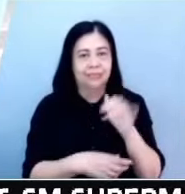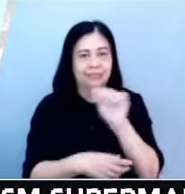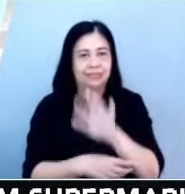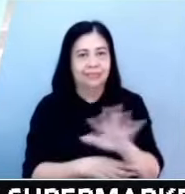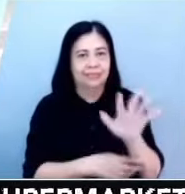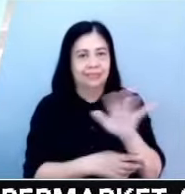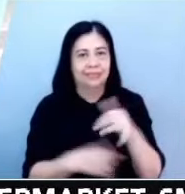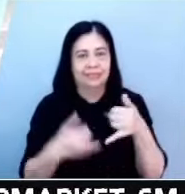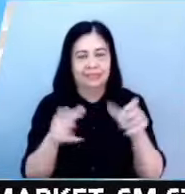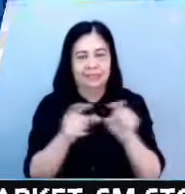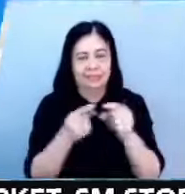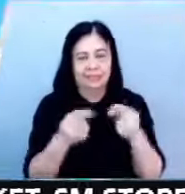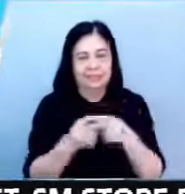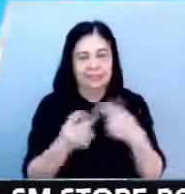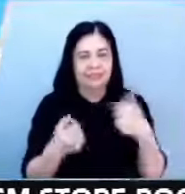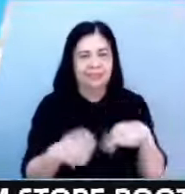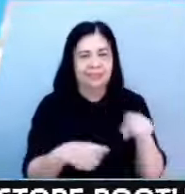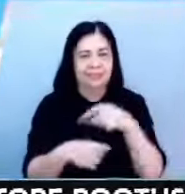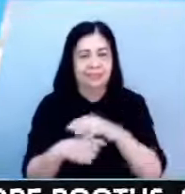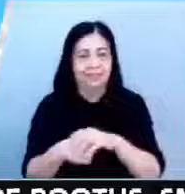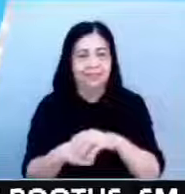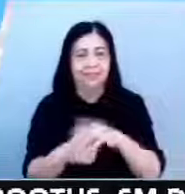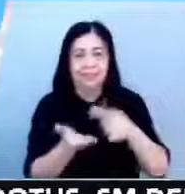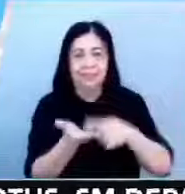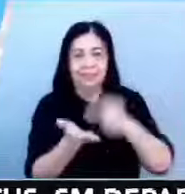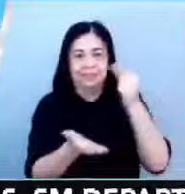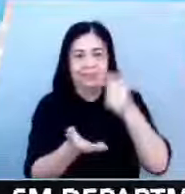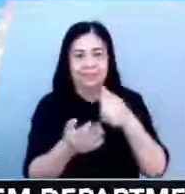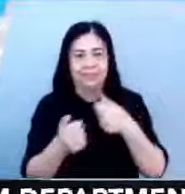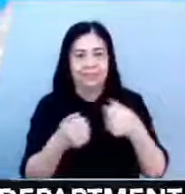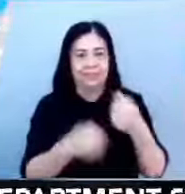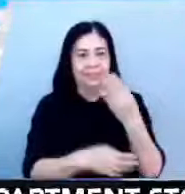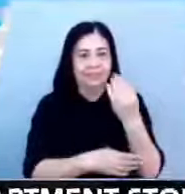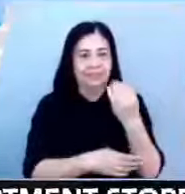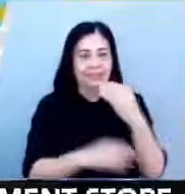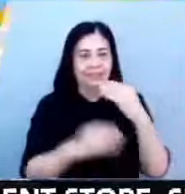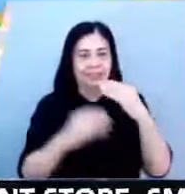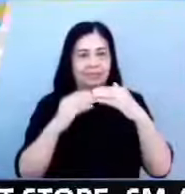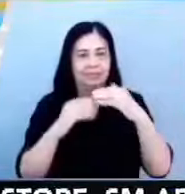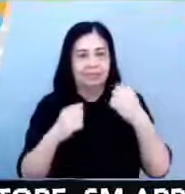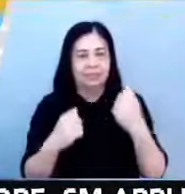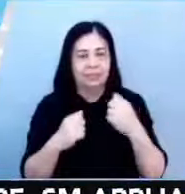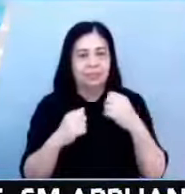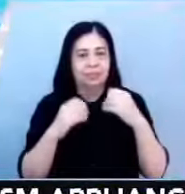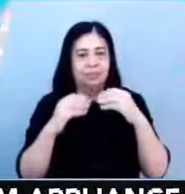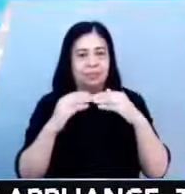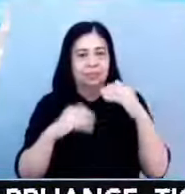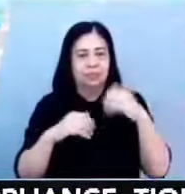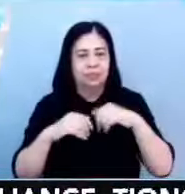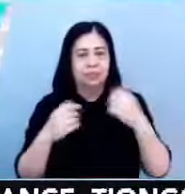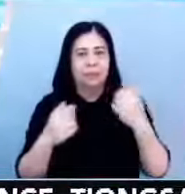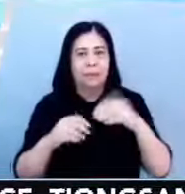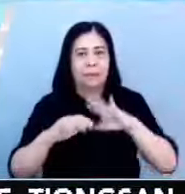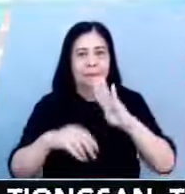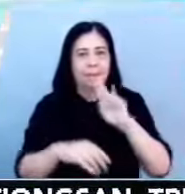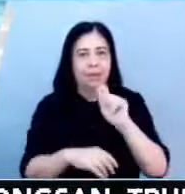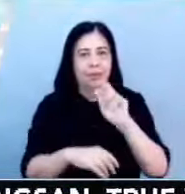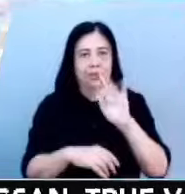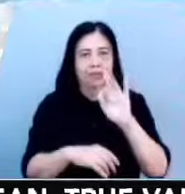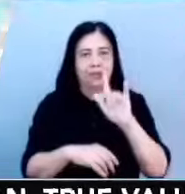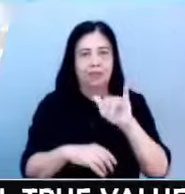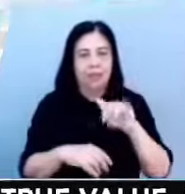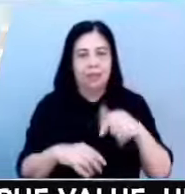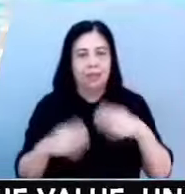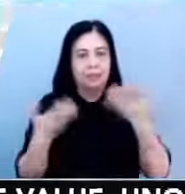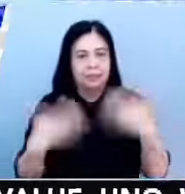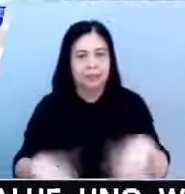ng home crowd sa Kapasanlak, lumaban siya sa 14 and under boys 100-meter butterfly. Natapos po niya ang event sa loob